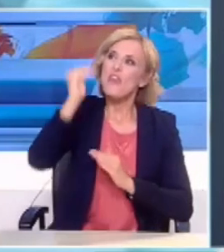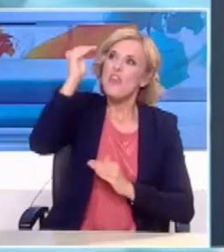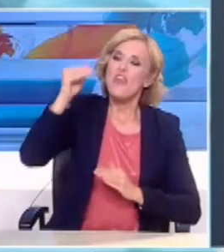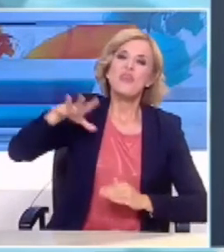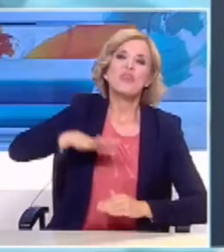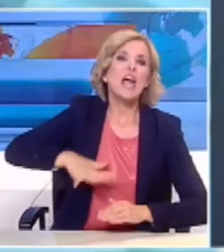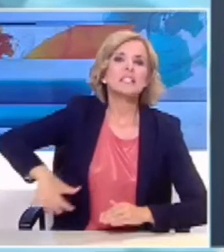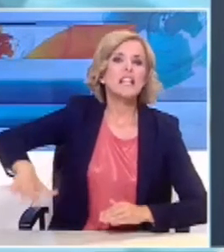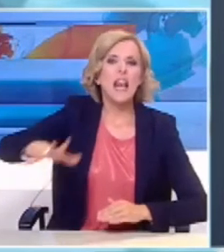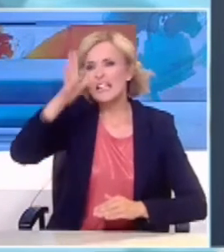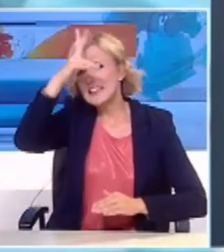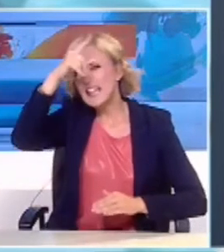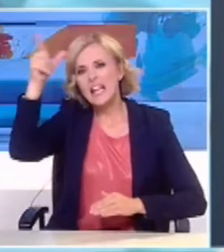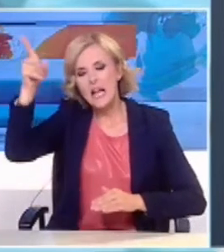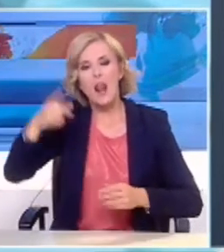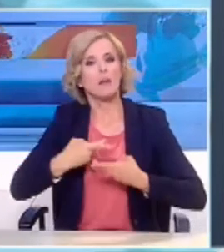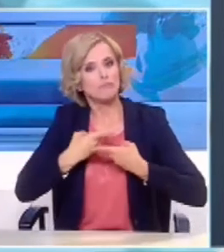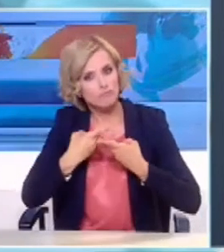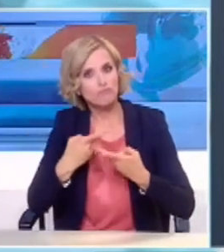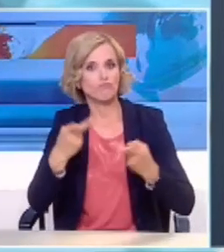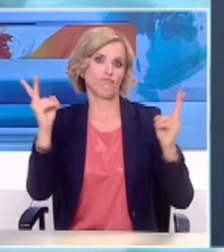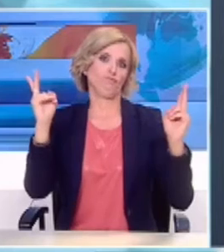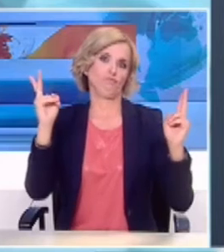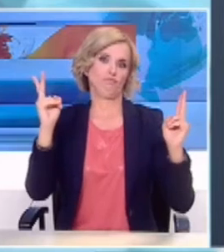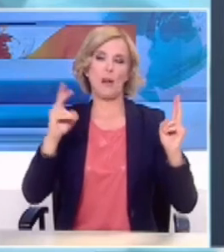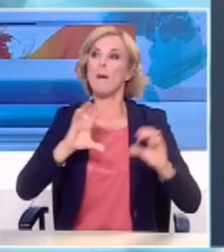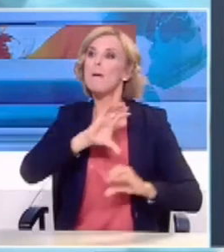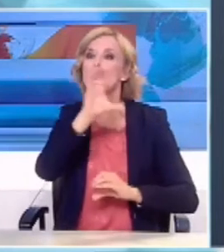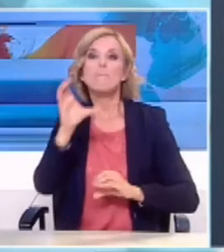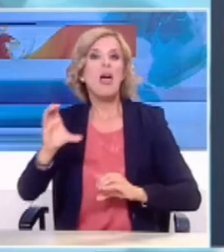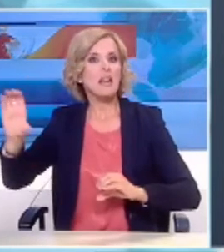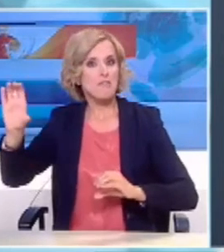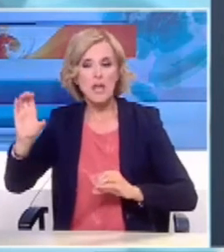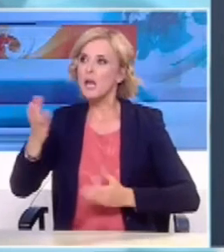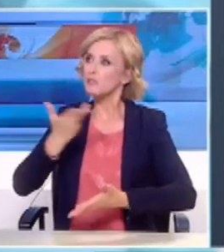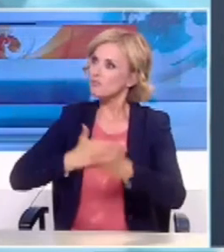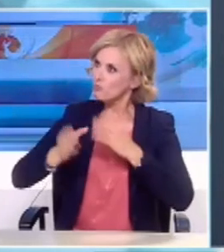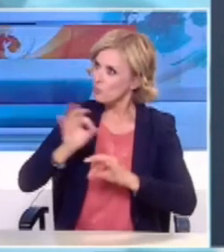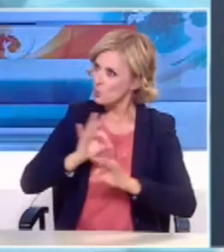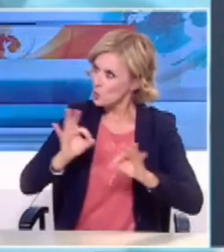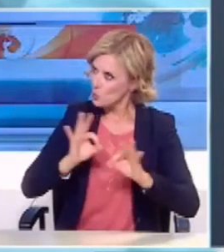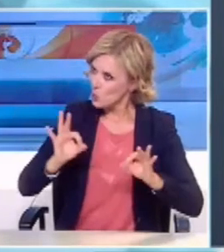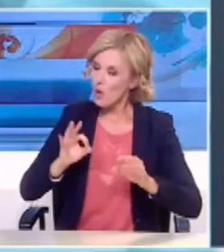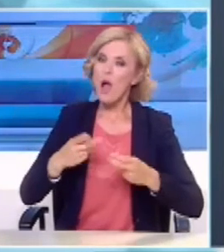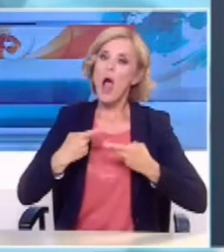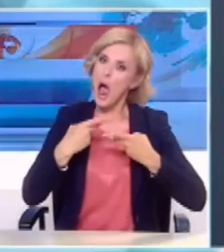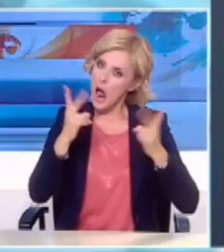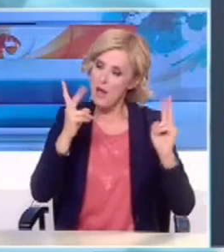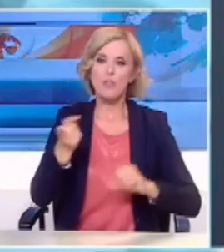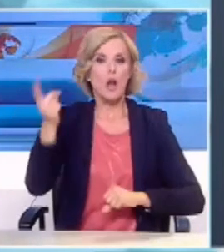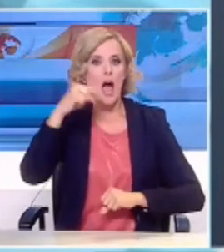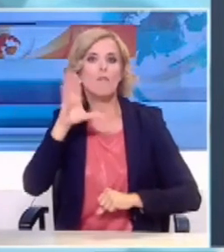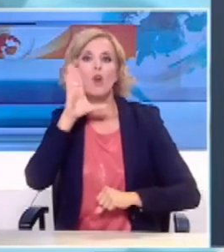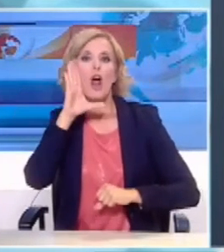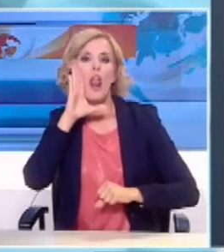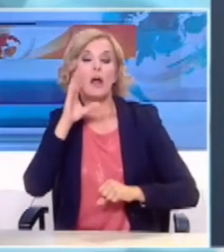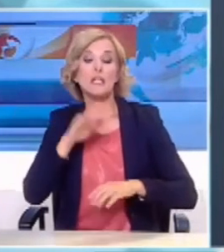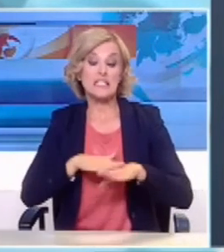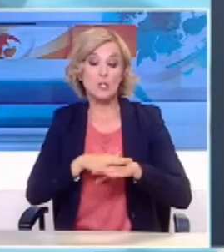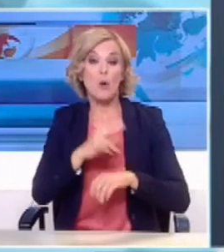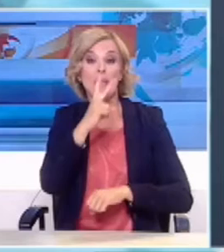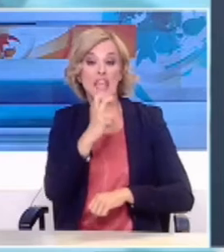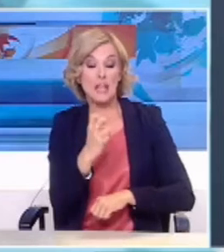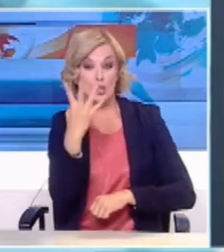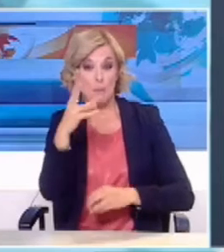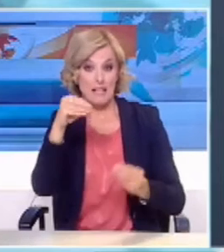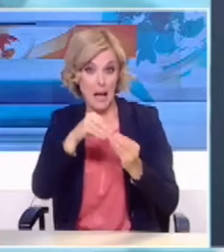με την περιφέρεια και τον περιφερειάρχη, κύριο Αγοραστό, αποφασίσαμε ότι δεν συντρέχει λόγος παράταση του μέτρου και οι λαϊκές αγορές θα επαναλειτουργήσουν από το Σάββατο 25